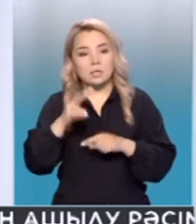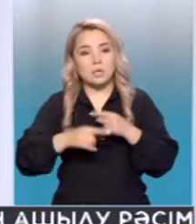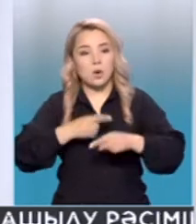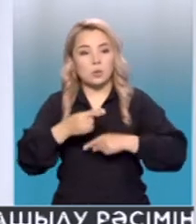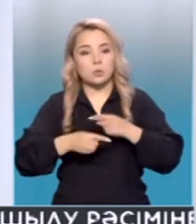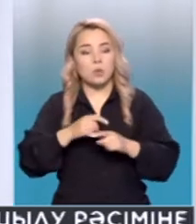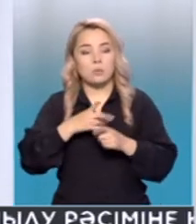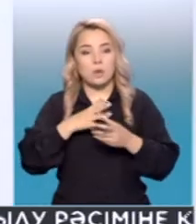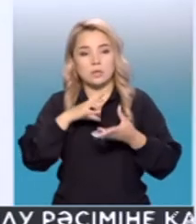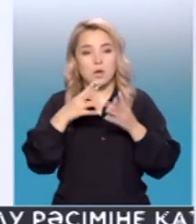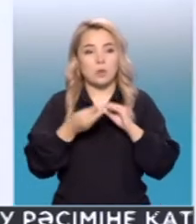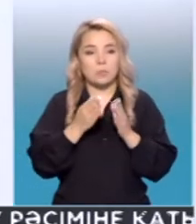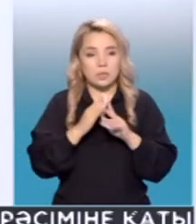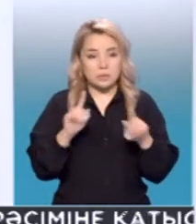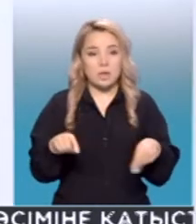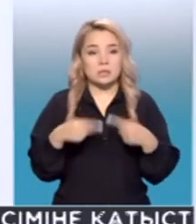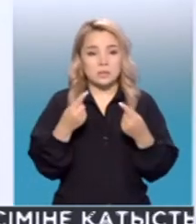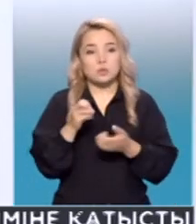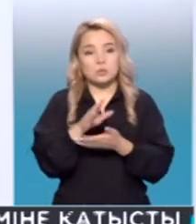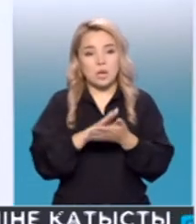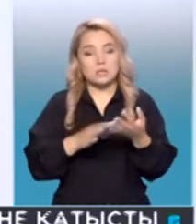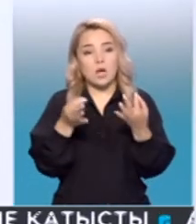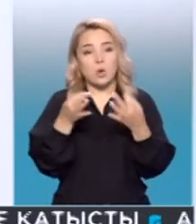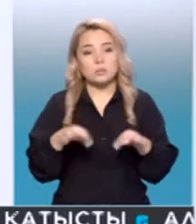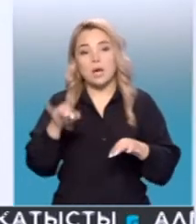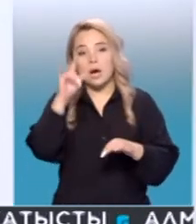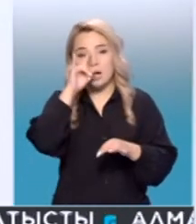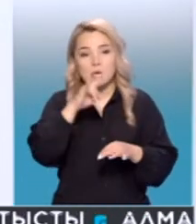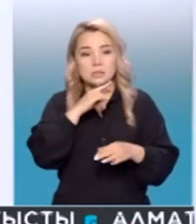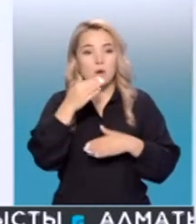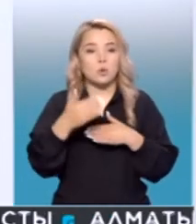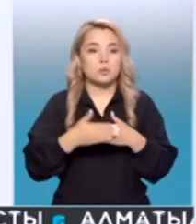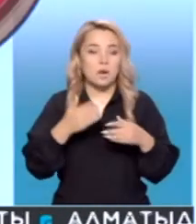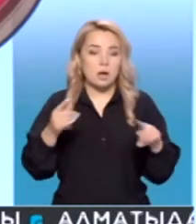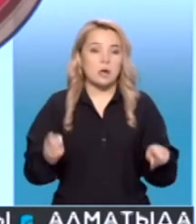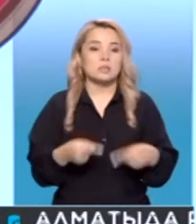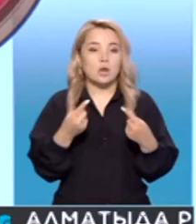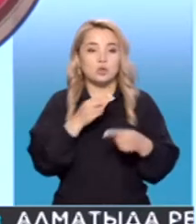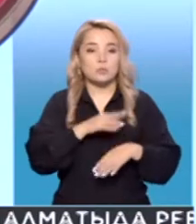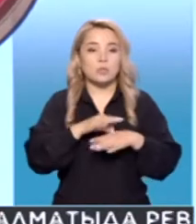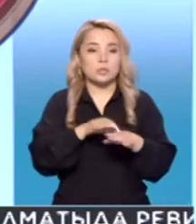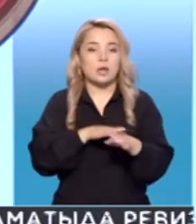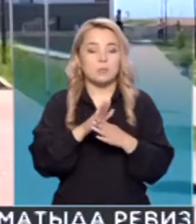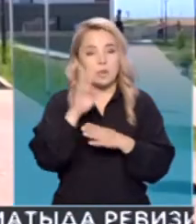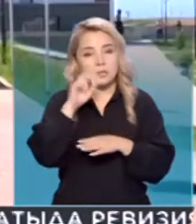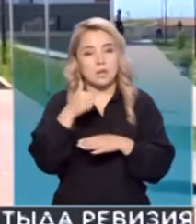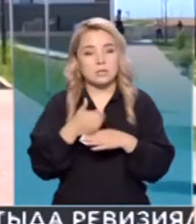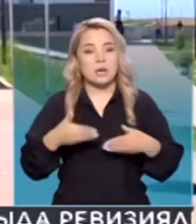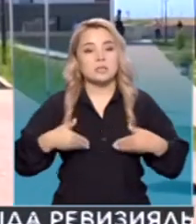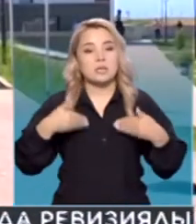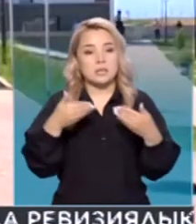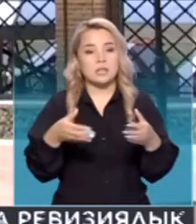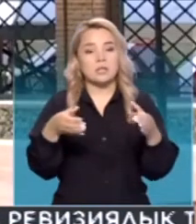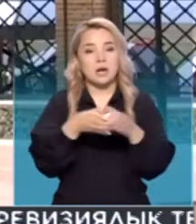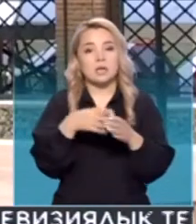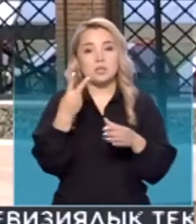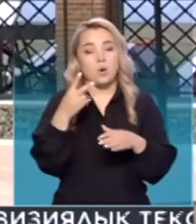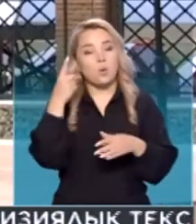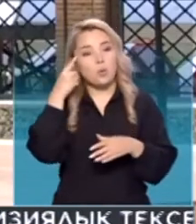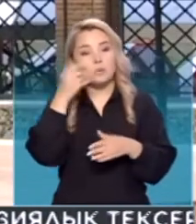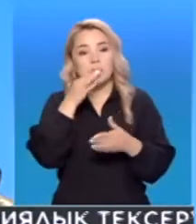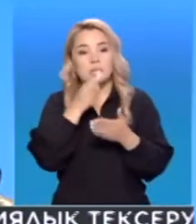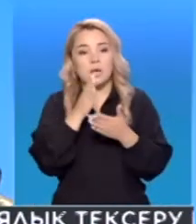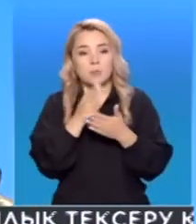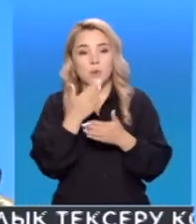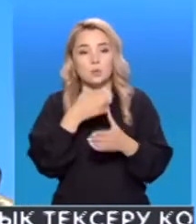қалыптасты. Алаш Орда кезеңде жалғасып, тәуелсіз Қазақстан тұсында қайта жаңғырды, дейді мемлекеттік кеңесші. Екінші ой,